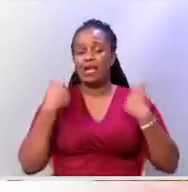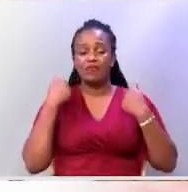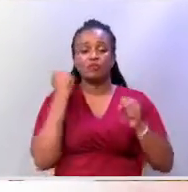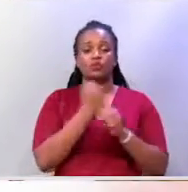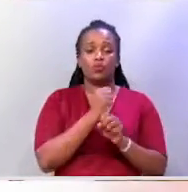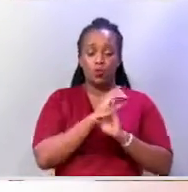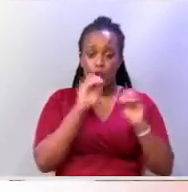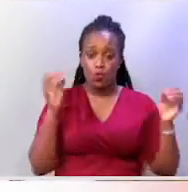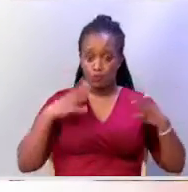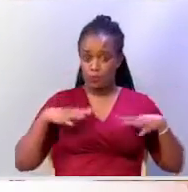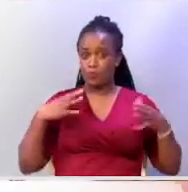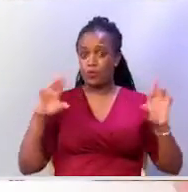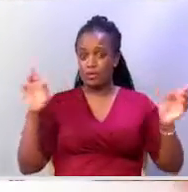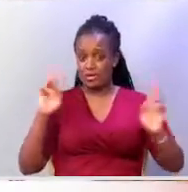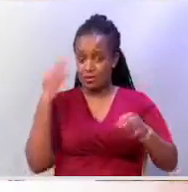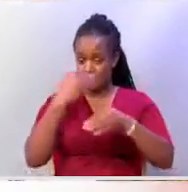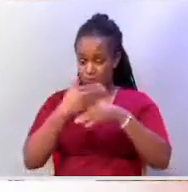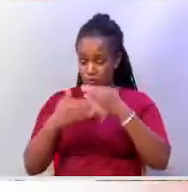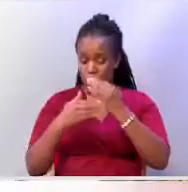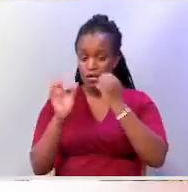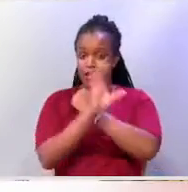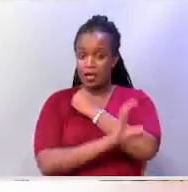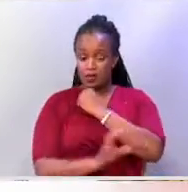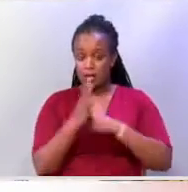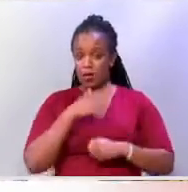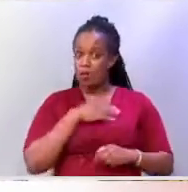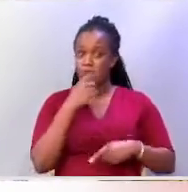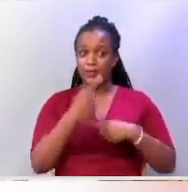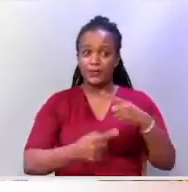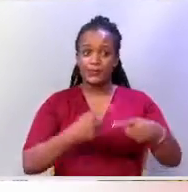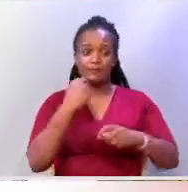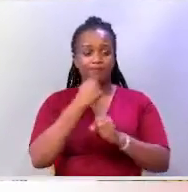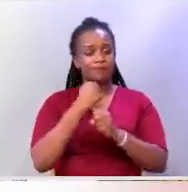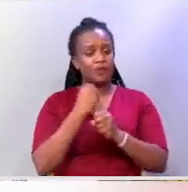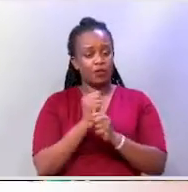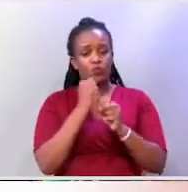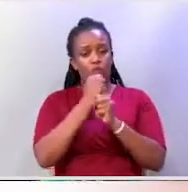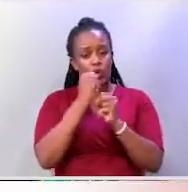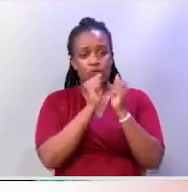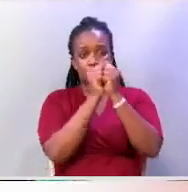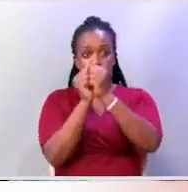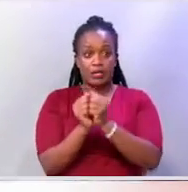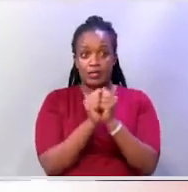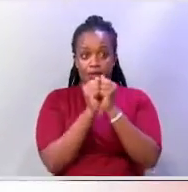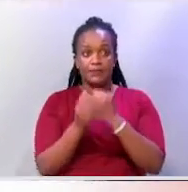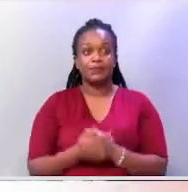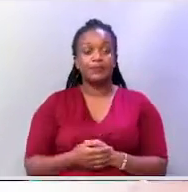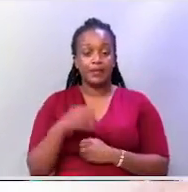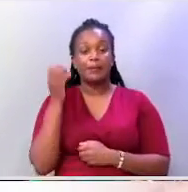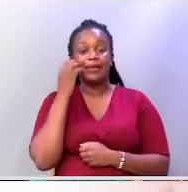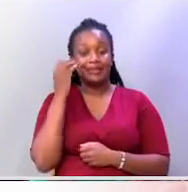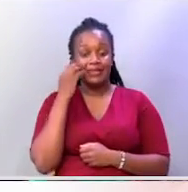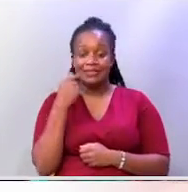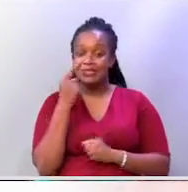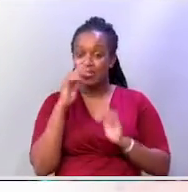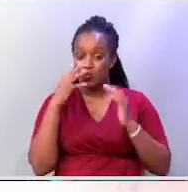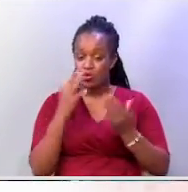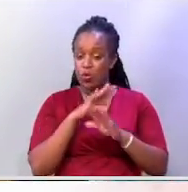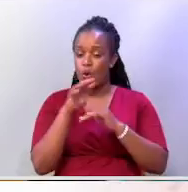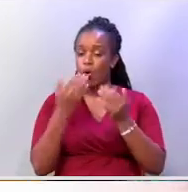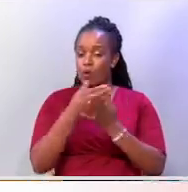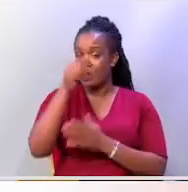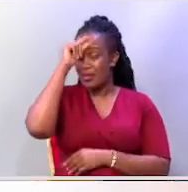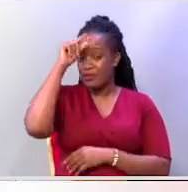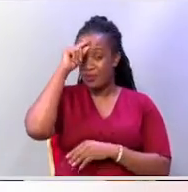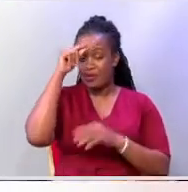tunataka kujenga nchi yetu tuendelee kuijenga and let us continue to work together. Matiang'i added that all government projects